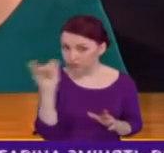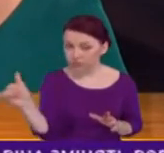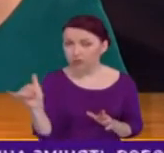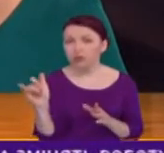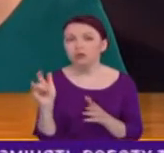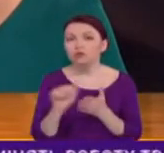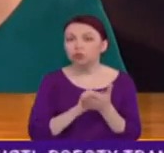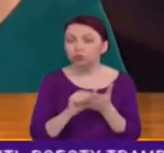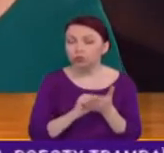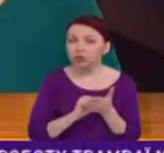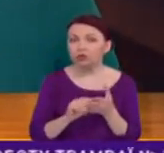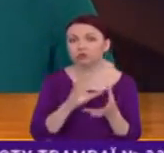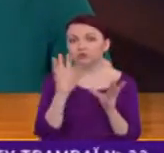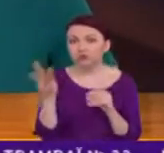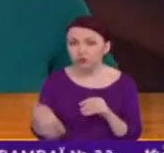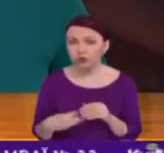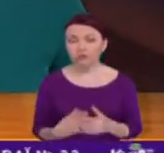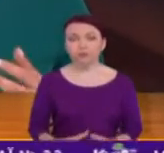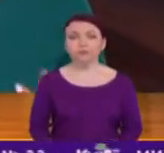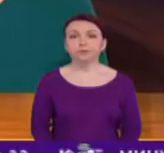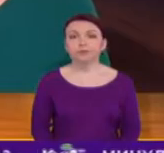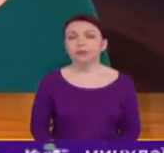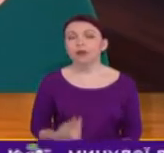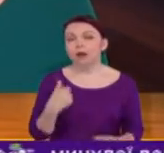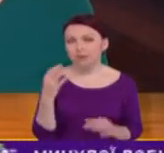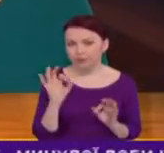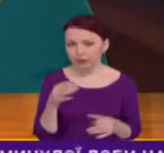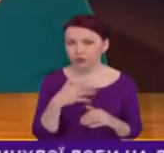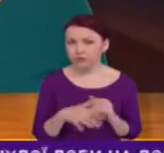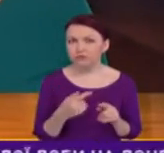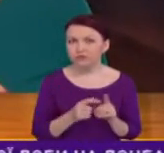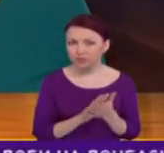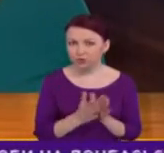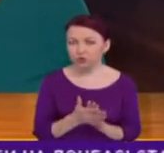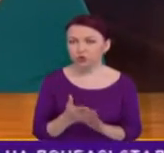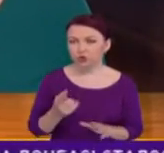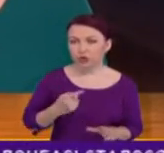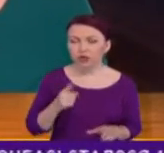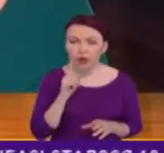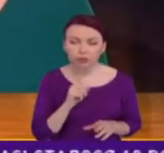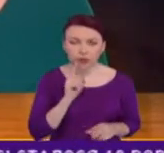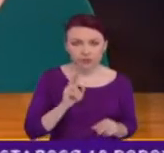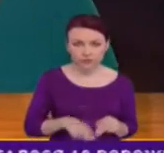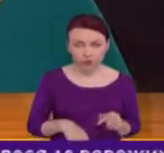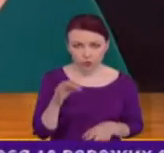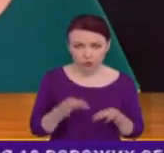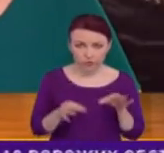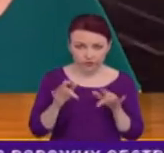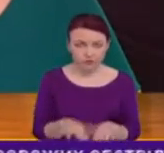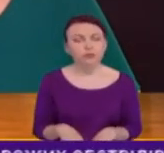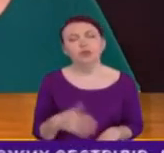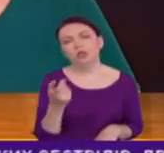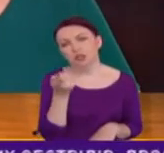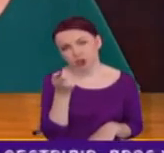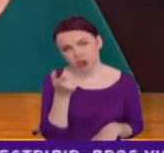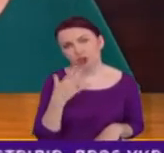відведена чинному законодавством. Тобто я правильно розумію, що в цій ситуації потрібно просто чекати, поки завершиться судові дії? В цій ситуації треба трішки